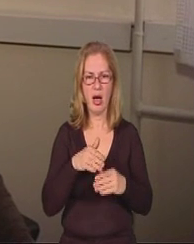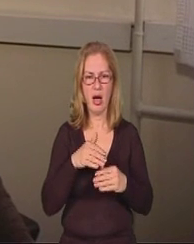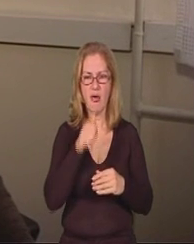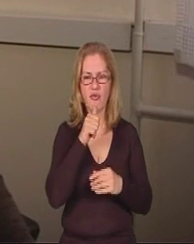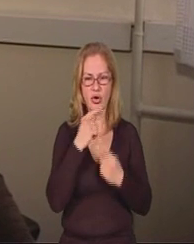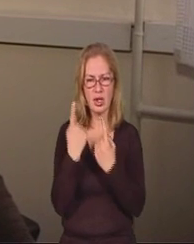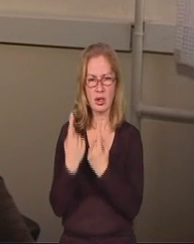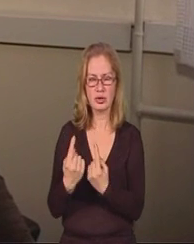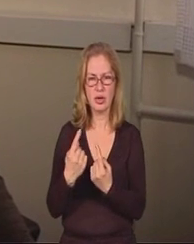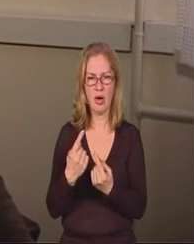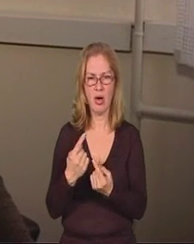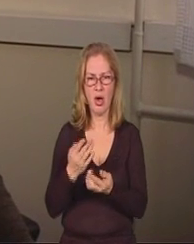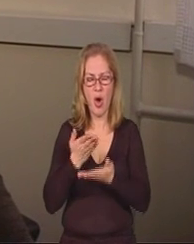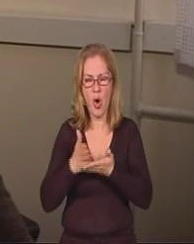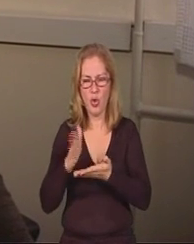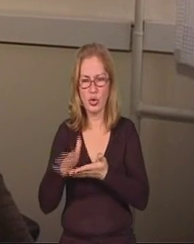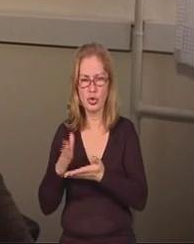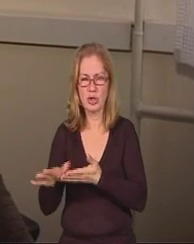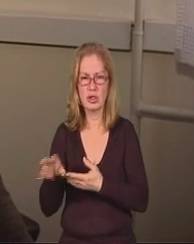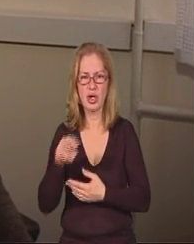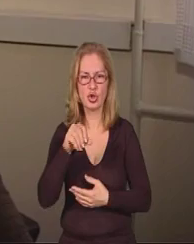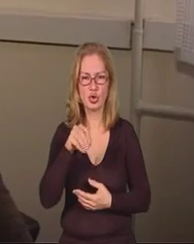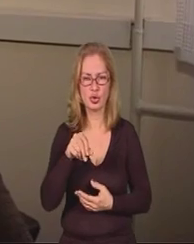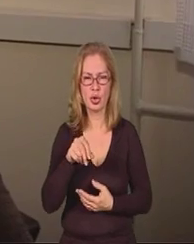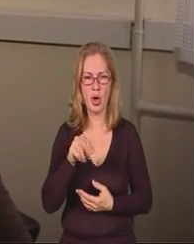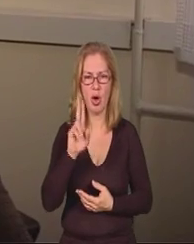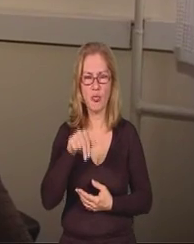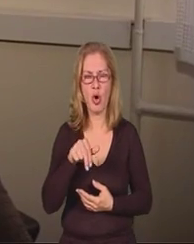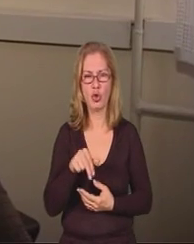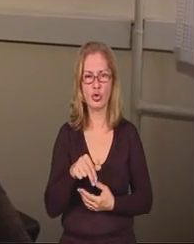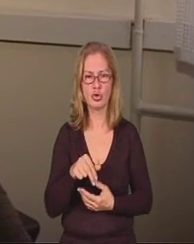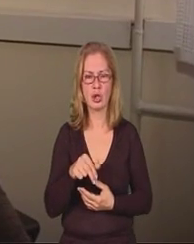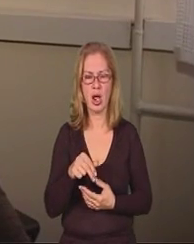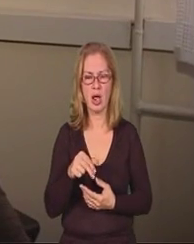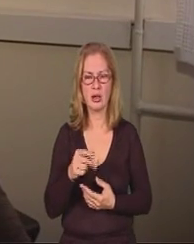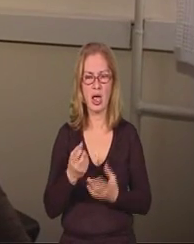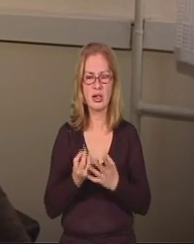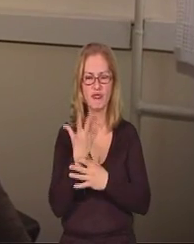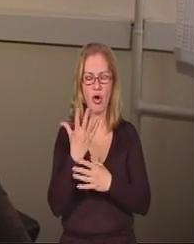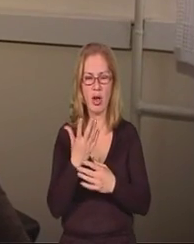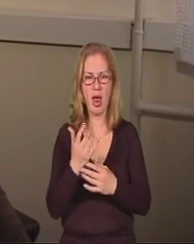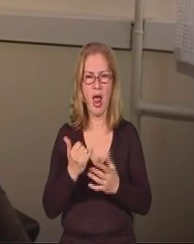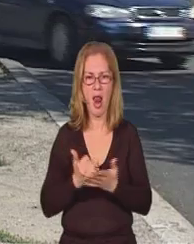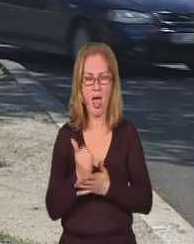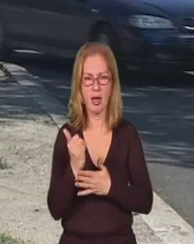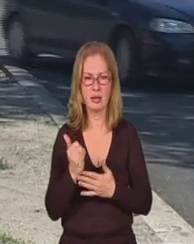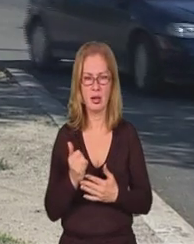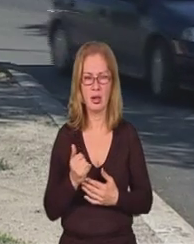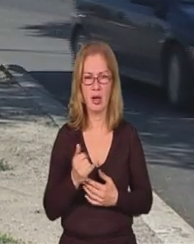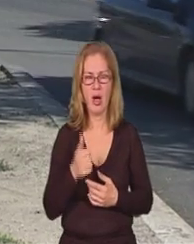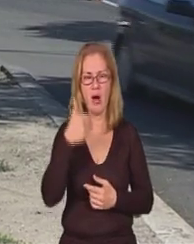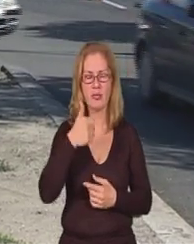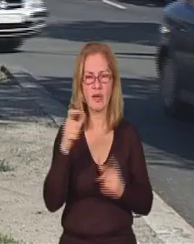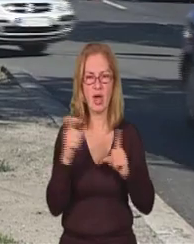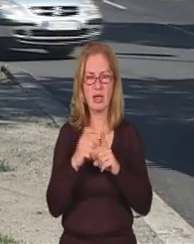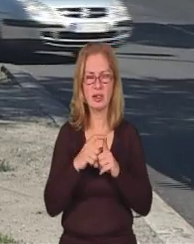nivoa kolovoza. Ta voda zatim spira posutu putnu so, te tako može doći do stvaranja ledenog nanosa. Ona dodaje da će od